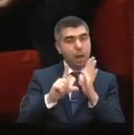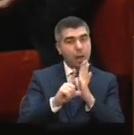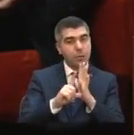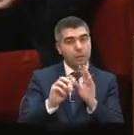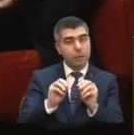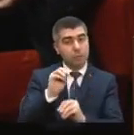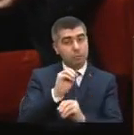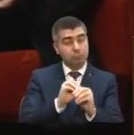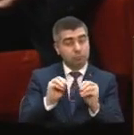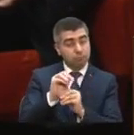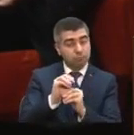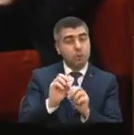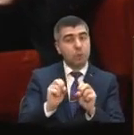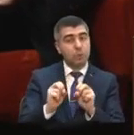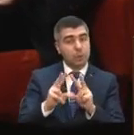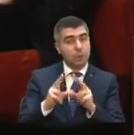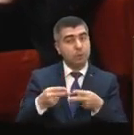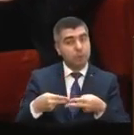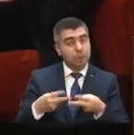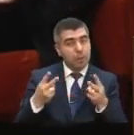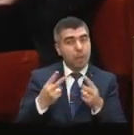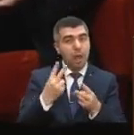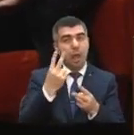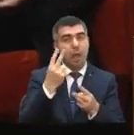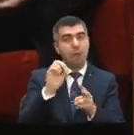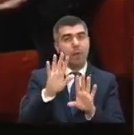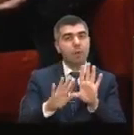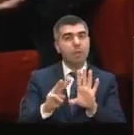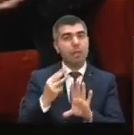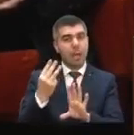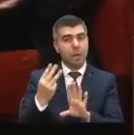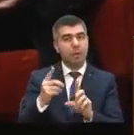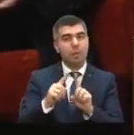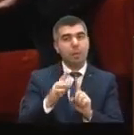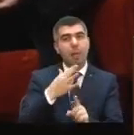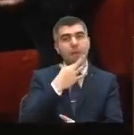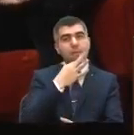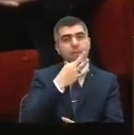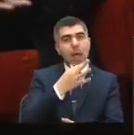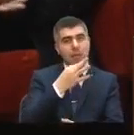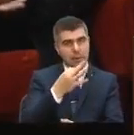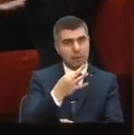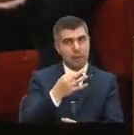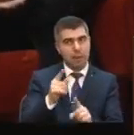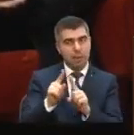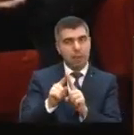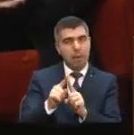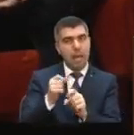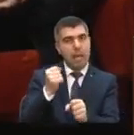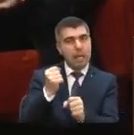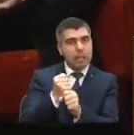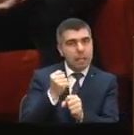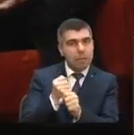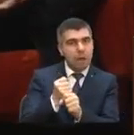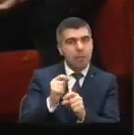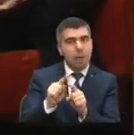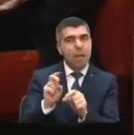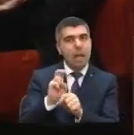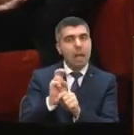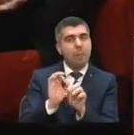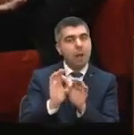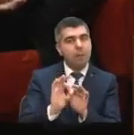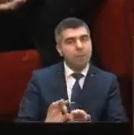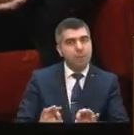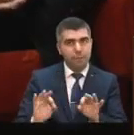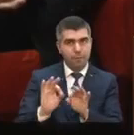2013، واللي هدفنا من خلاله على أننا نيسروا العملية ديال الولوج لهذه المهنة اللي هي النقل المزدوج باش ما تبقاش